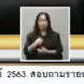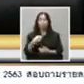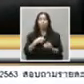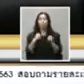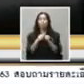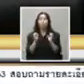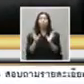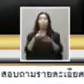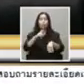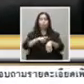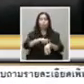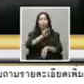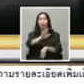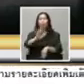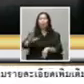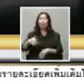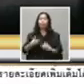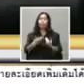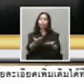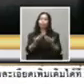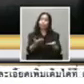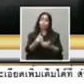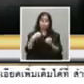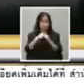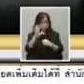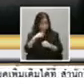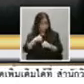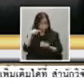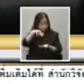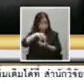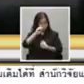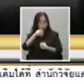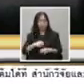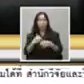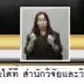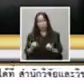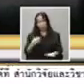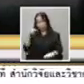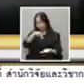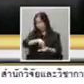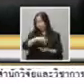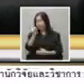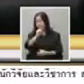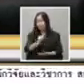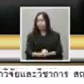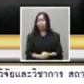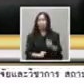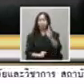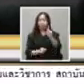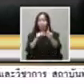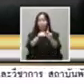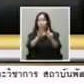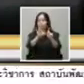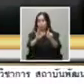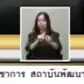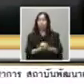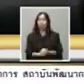วนเวลาทรงคุณค่าของสภาแห่งนี้ผมประท้วงข้อ9ครับผมประท้วงประธ